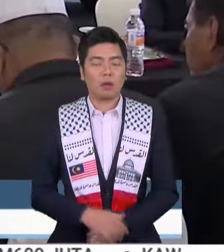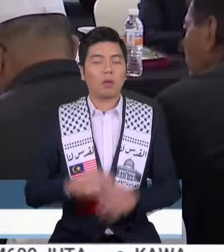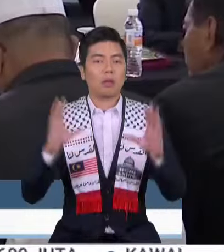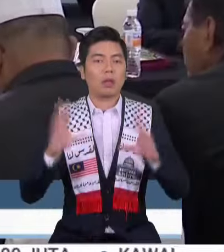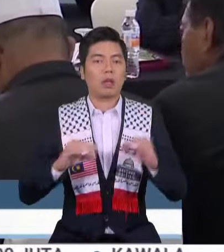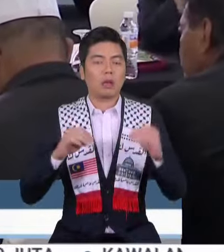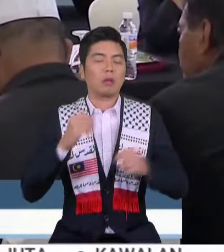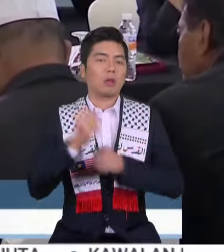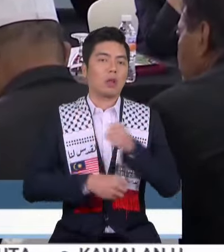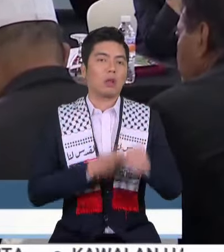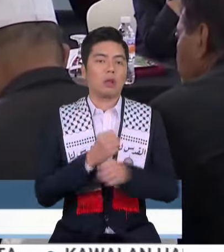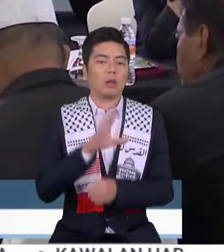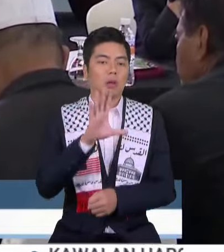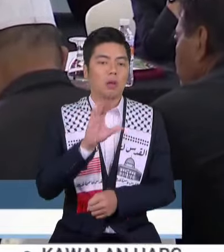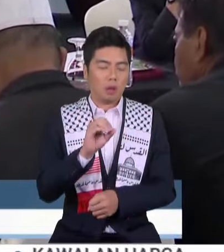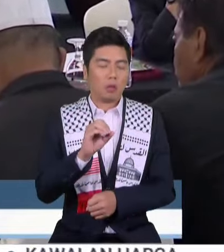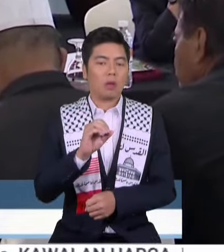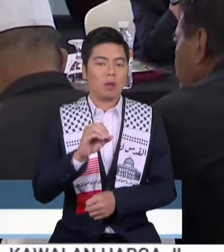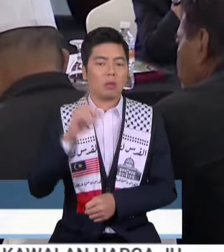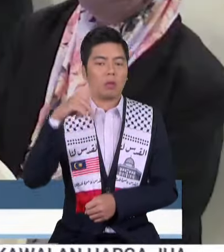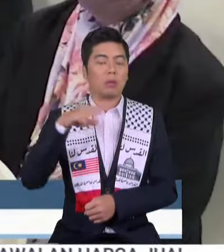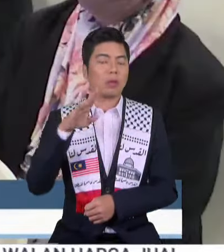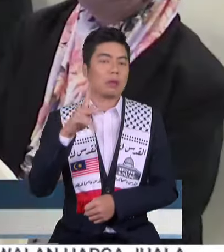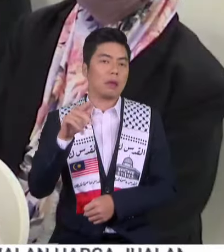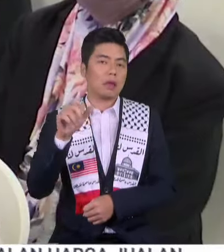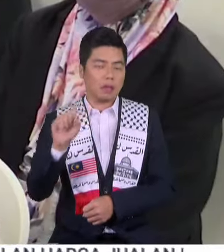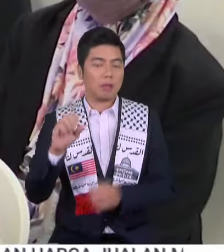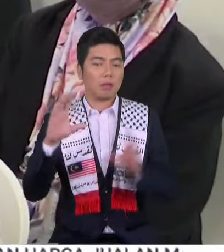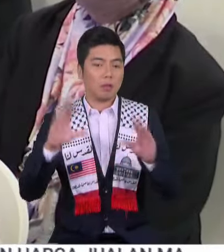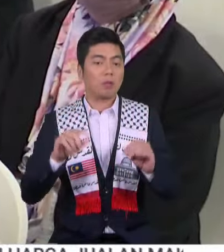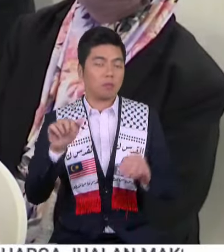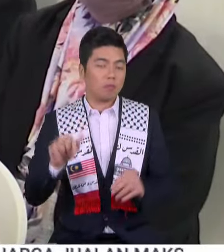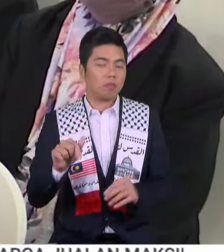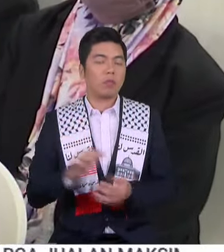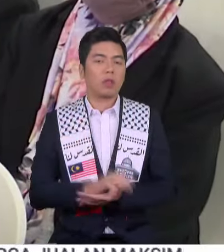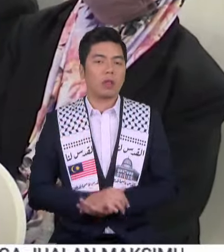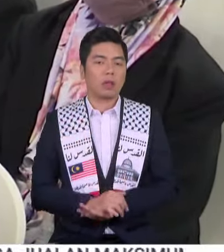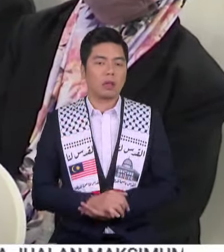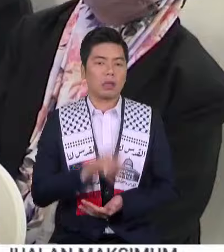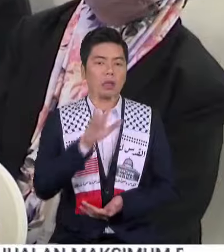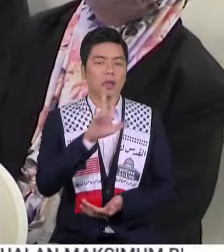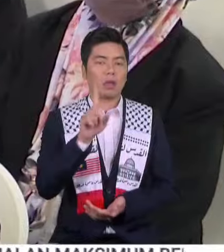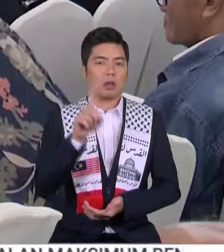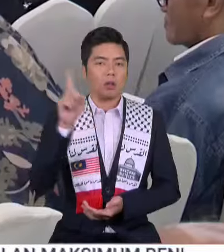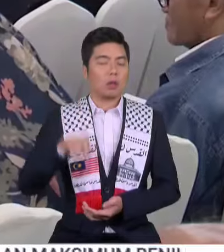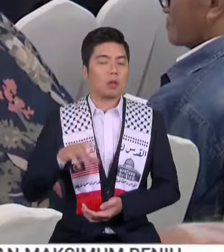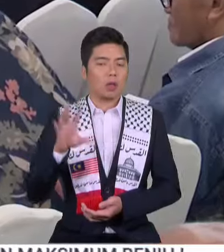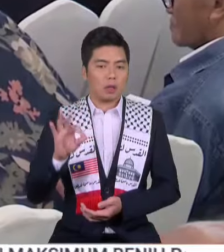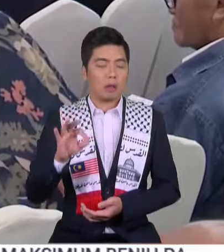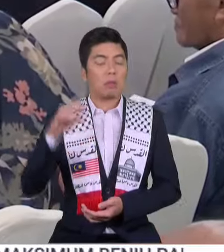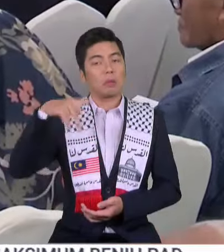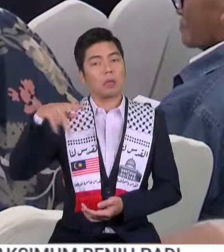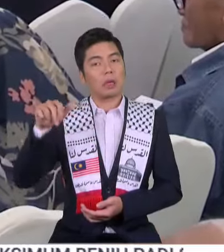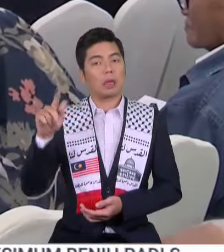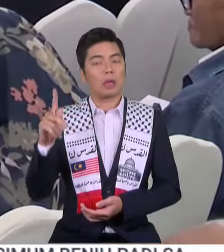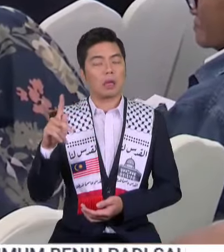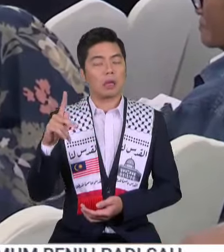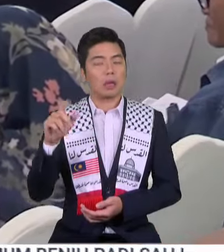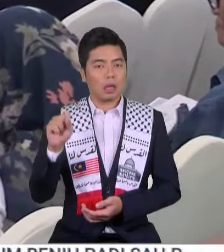tahunan ke-50 PPKS di Kuching pagi tadi. Setakat 31 Disember tahun lepas, PPKS